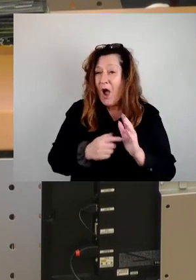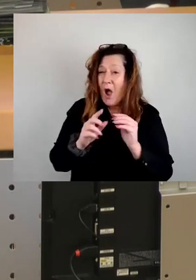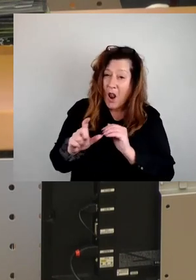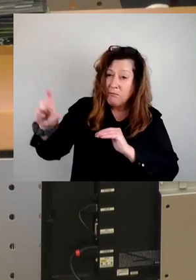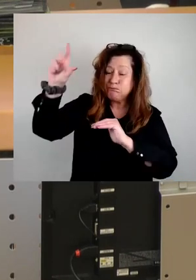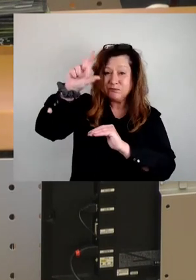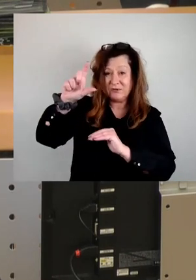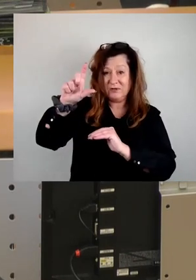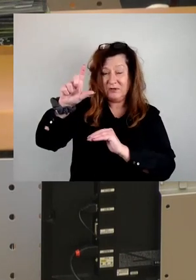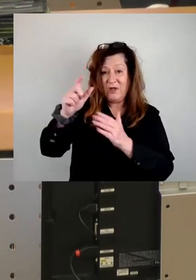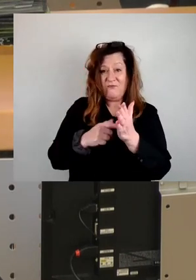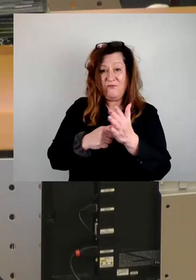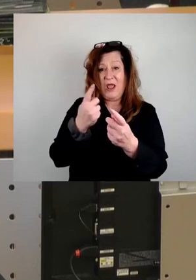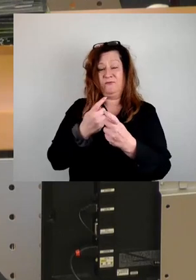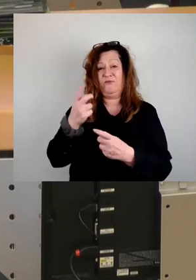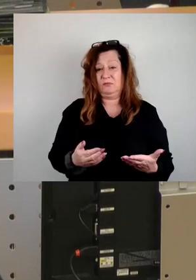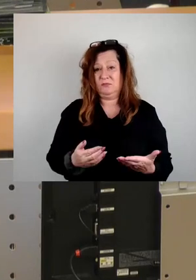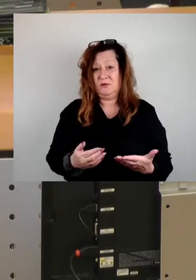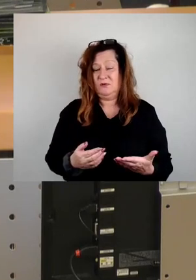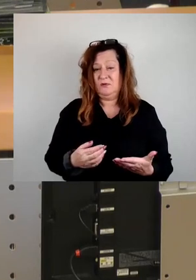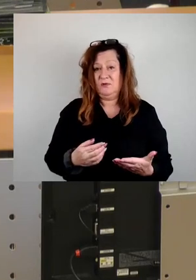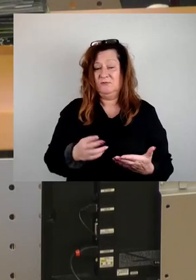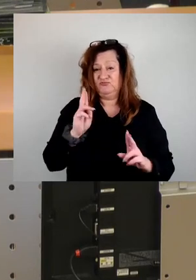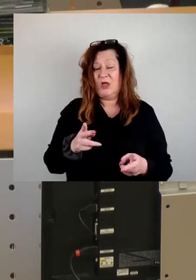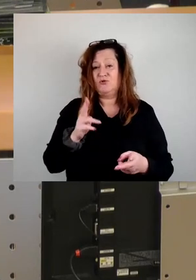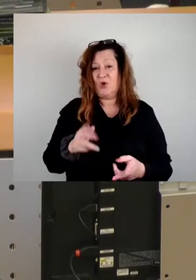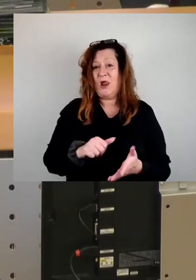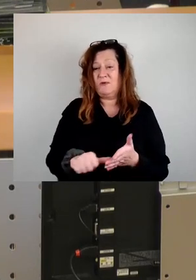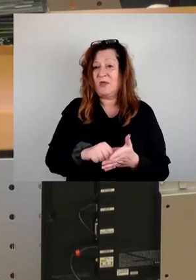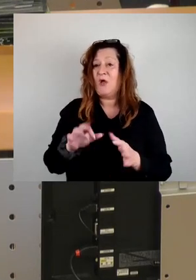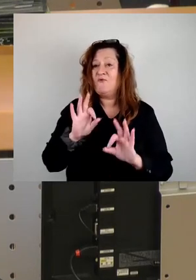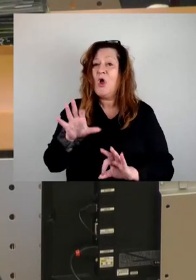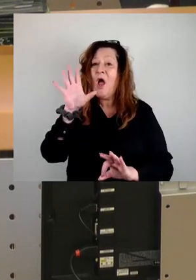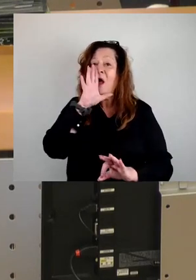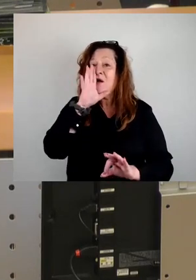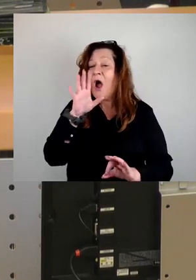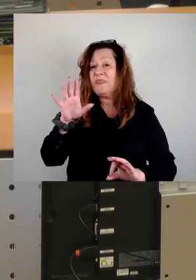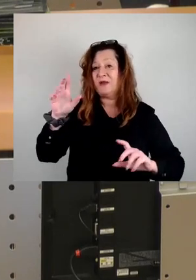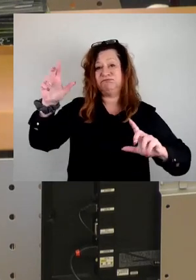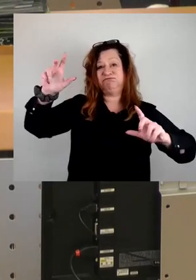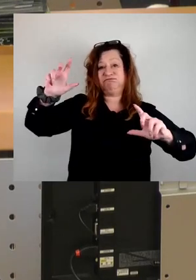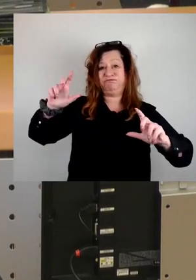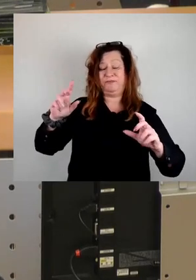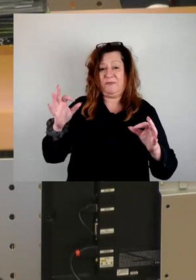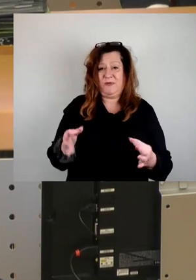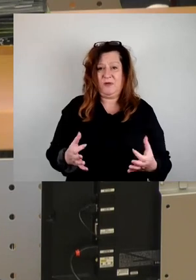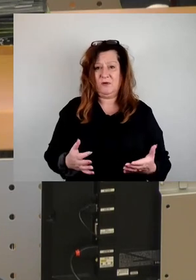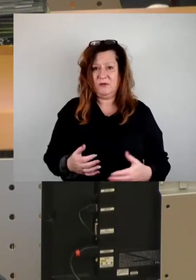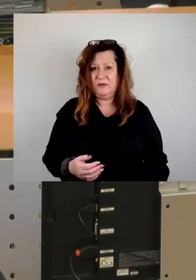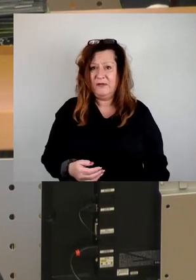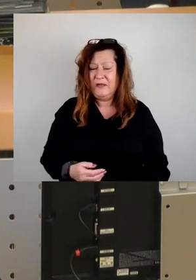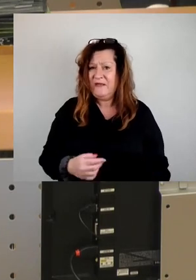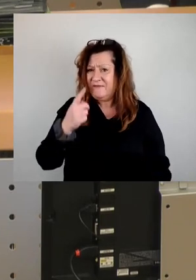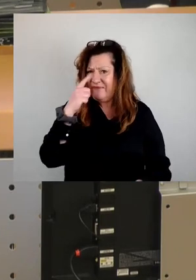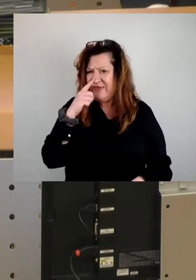das Gelände erklärtermaßen für das Bundesgartenspektakel braucht und ist damit nur eines, ein asoziales Arschloch,